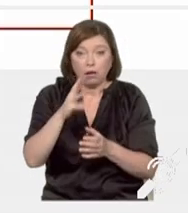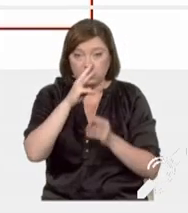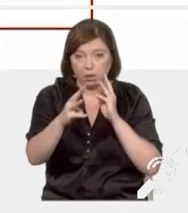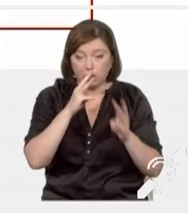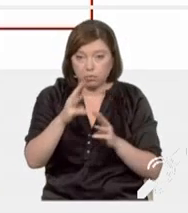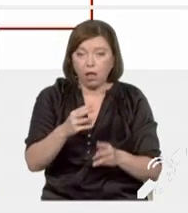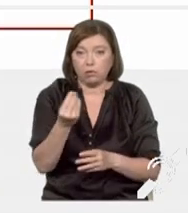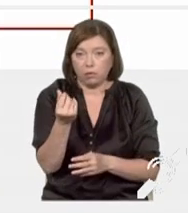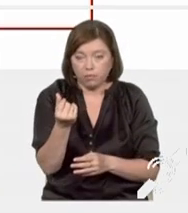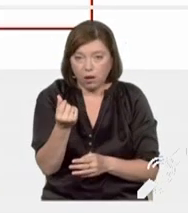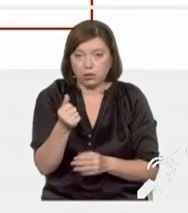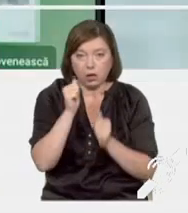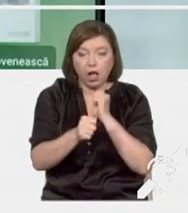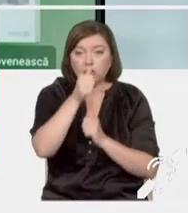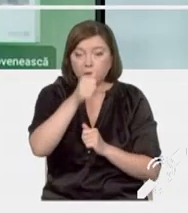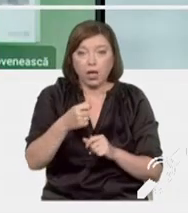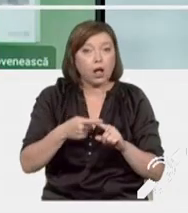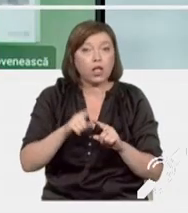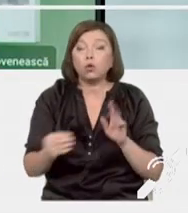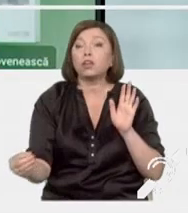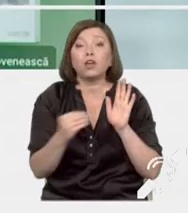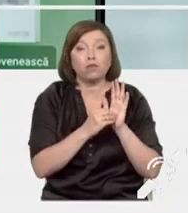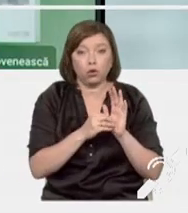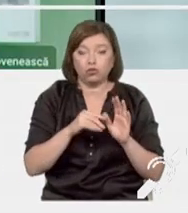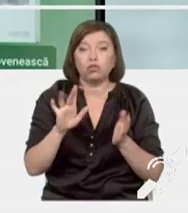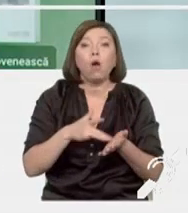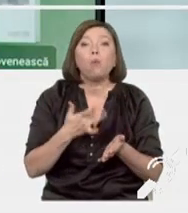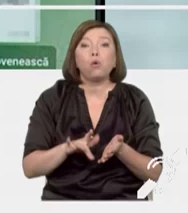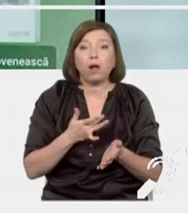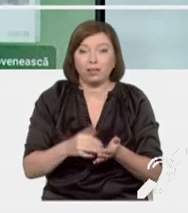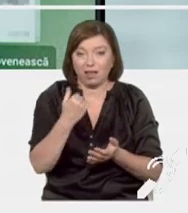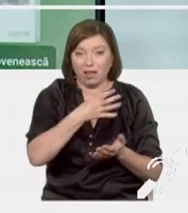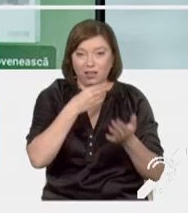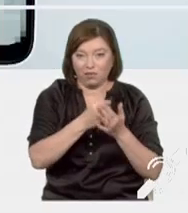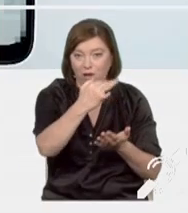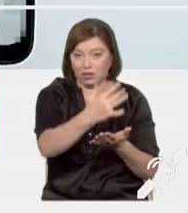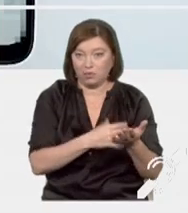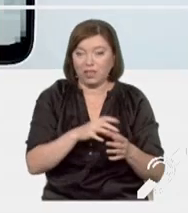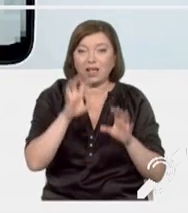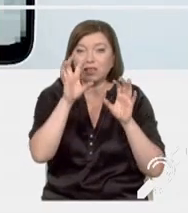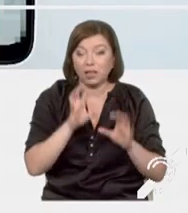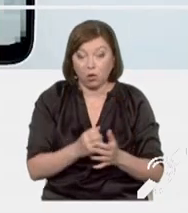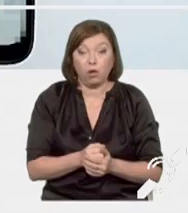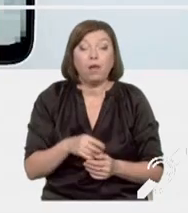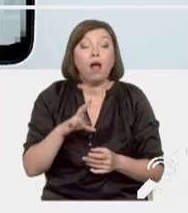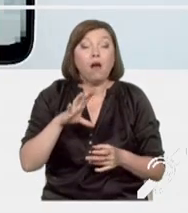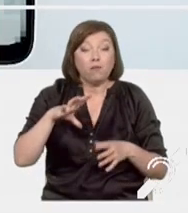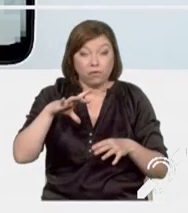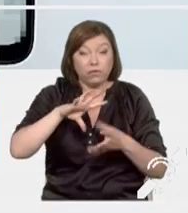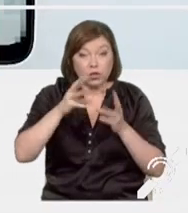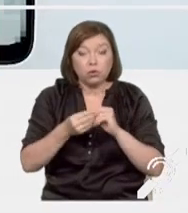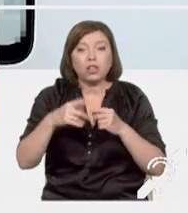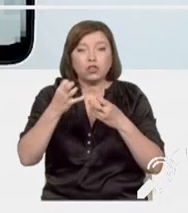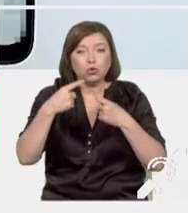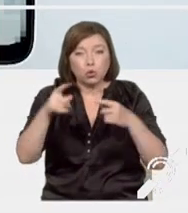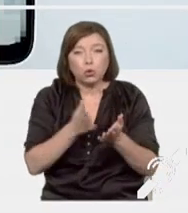remunerați lunar cu sume bănești care nu sunt reflectate în evidența contabilă a formațiunilor. Potrivit anchetei, în urma deconspirării